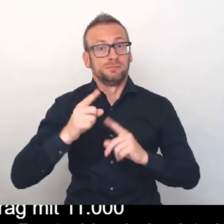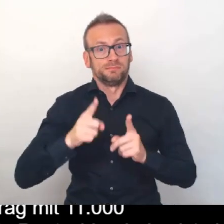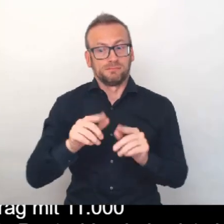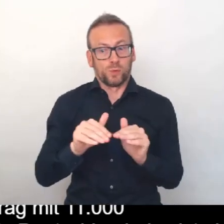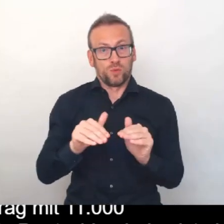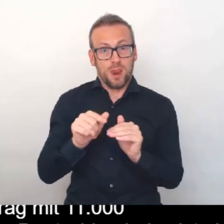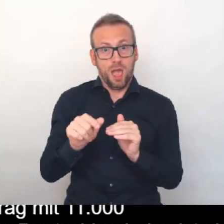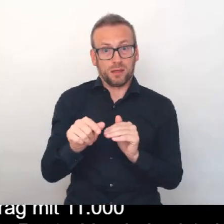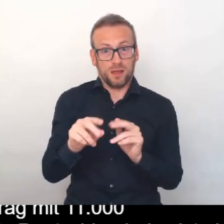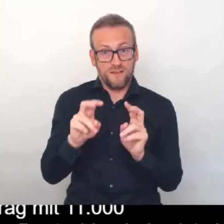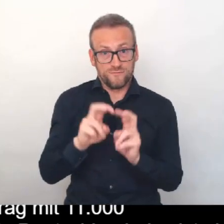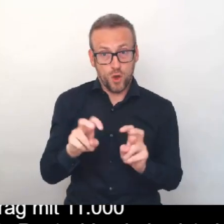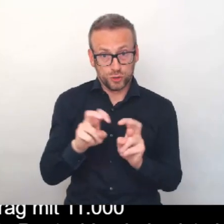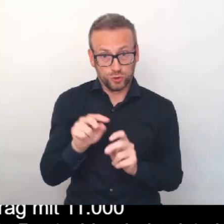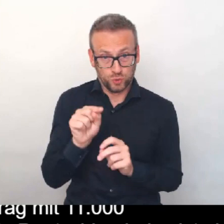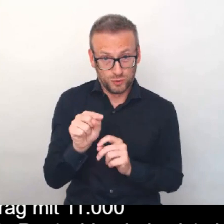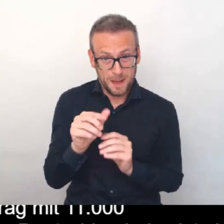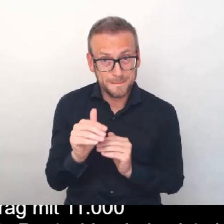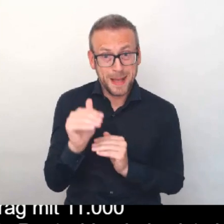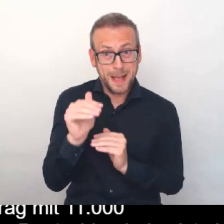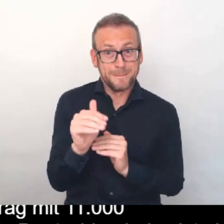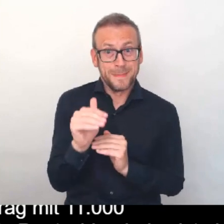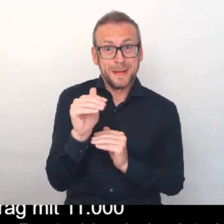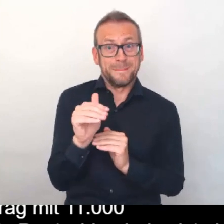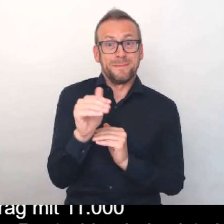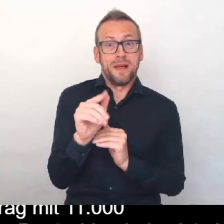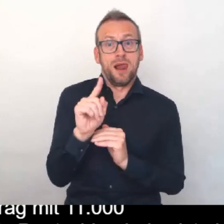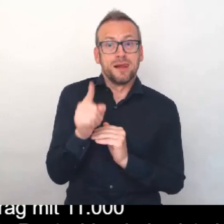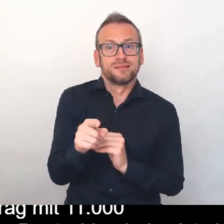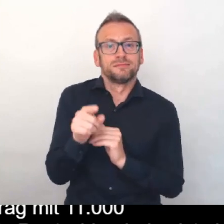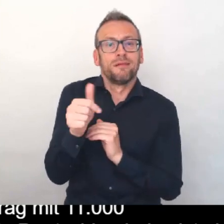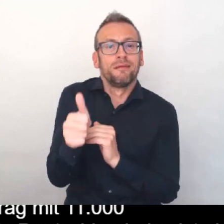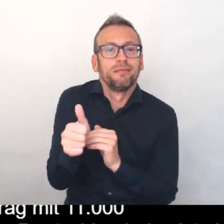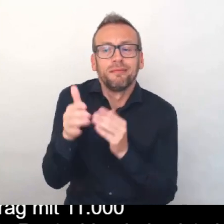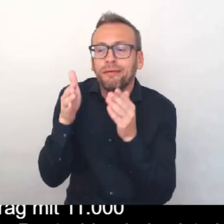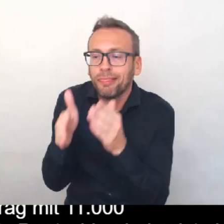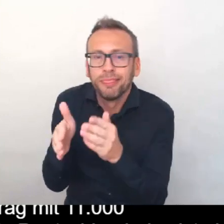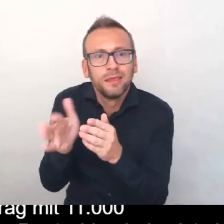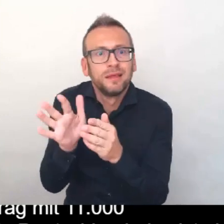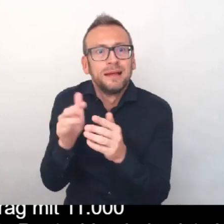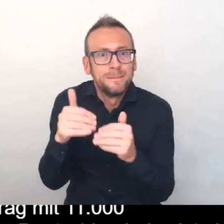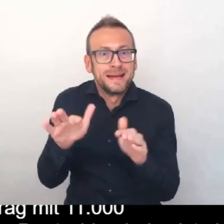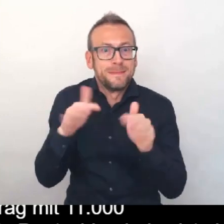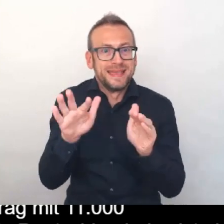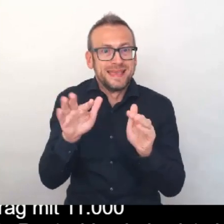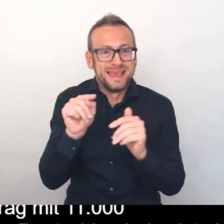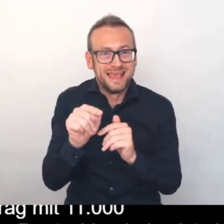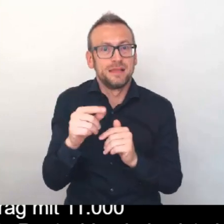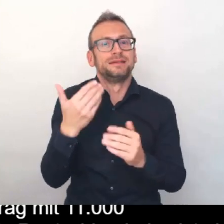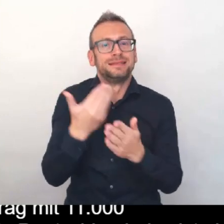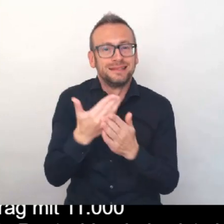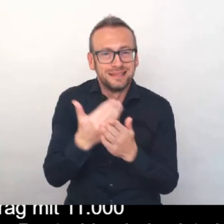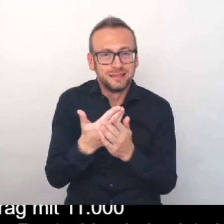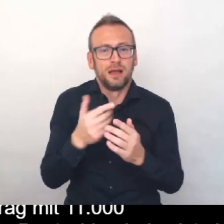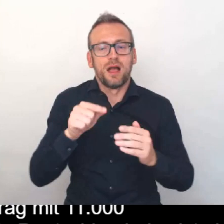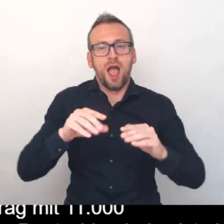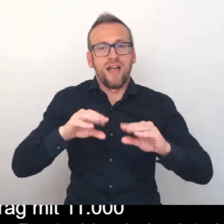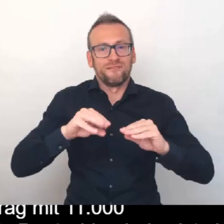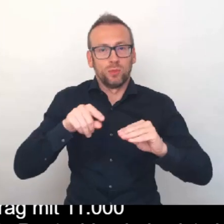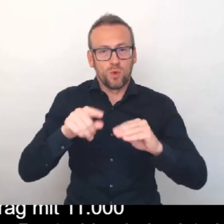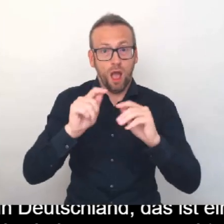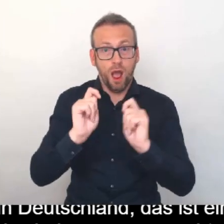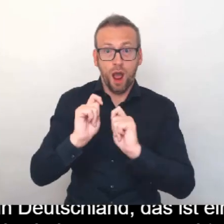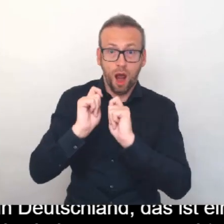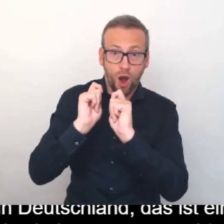Forschungsprofessuren, die die HTA an den Hochschulen für angewandte Wissenschaften ansiedelt, schaffen enormes